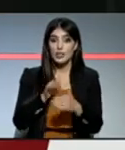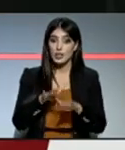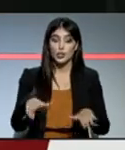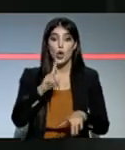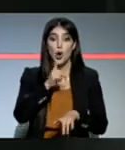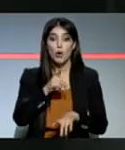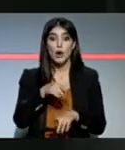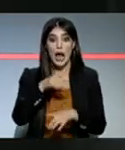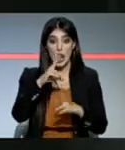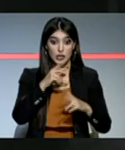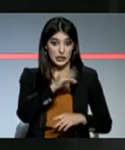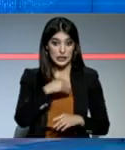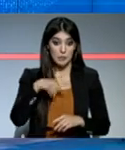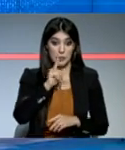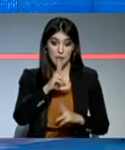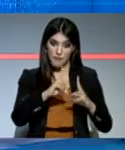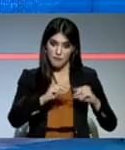وافق وصف الدكتور رفيق